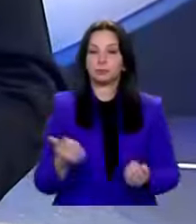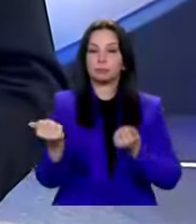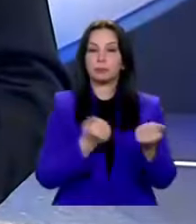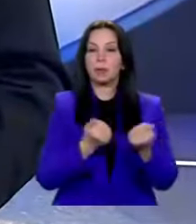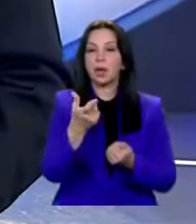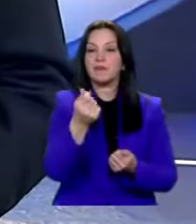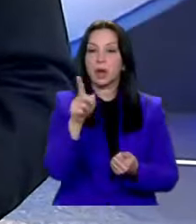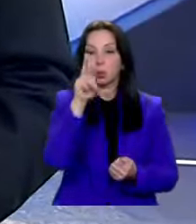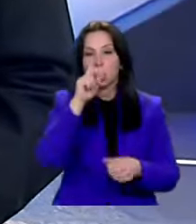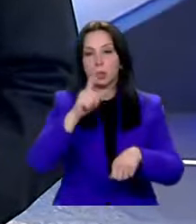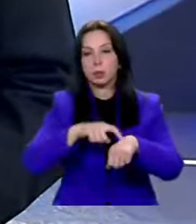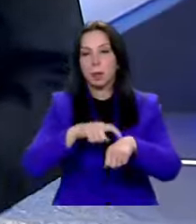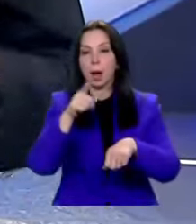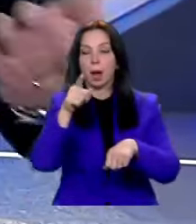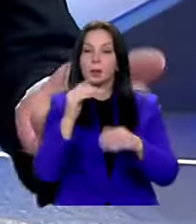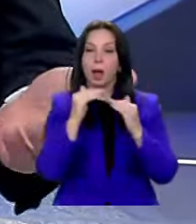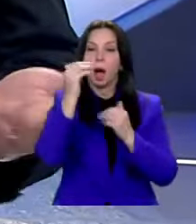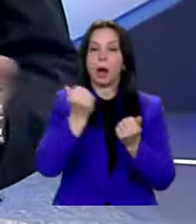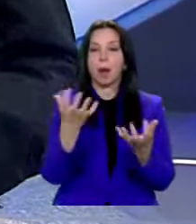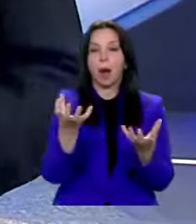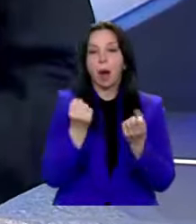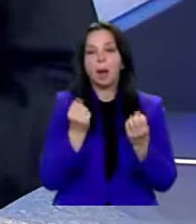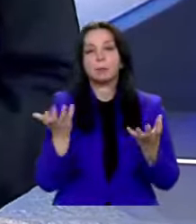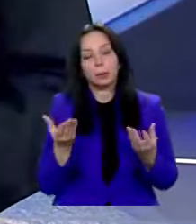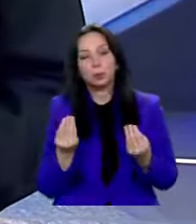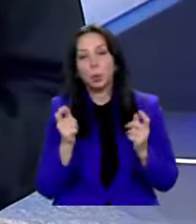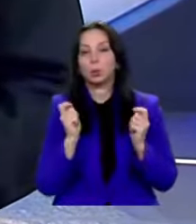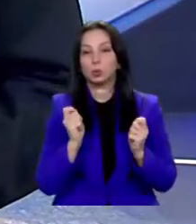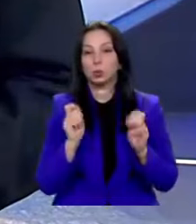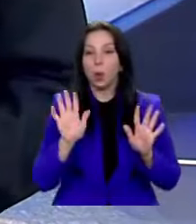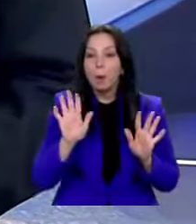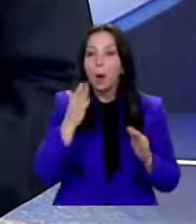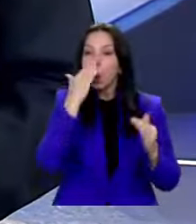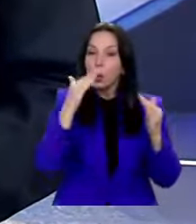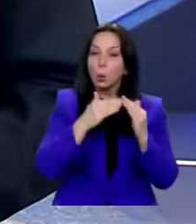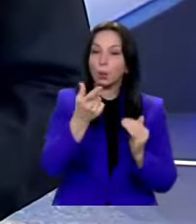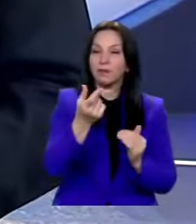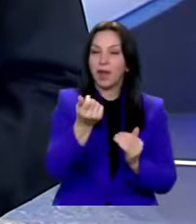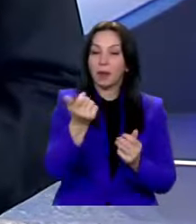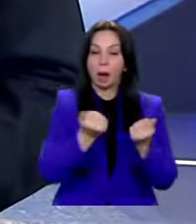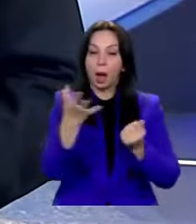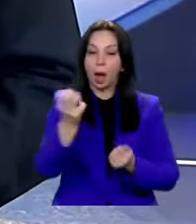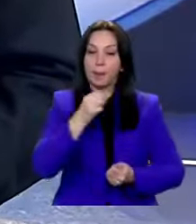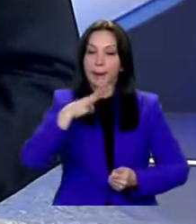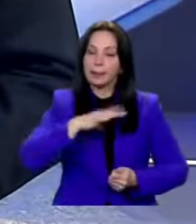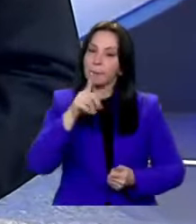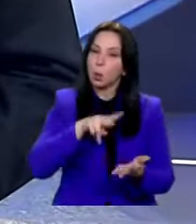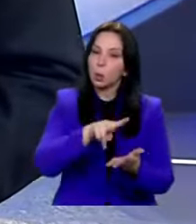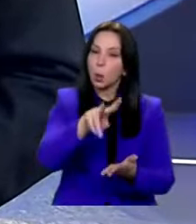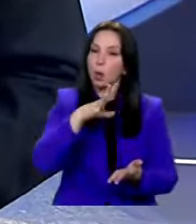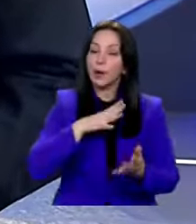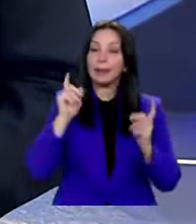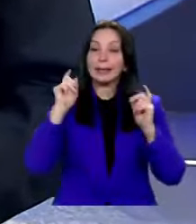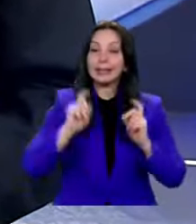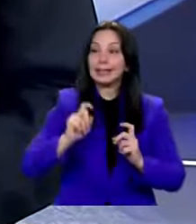Otomobil fiyatları son dönemde bir hayli arttı. Araba almak da haliyle epey zorlaştı. Ancak uygun fiyata araç sahibi olmak isteyenler için bir yol var. O da